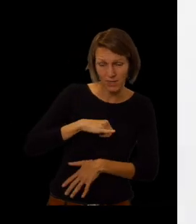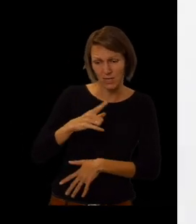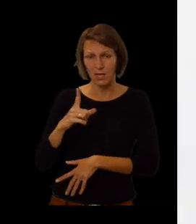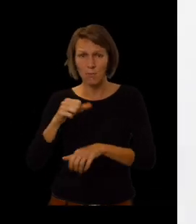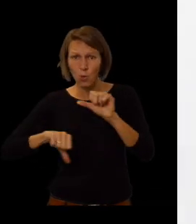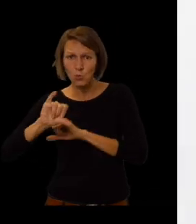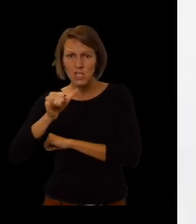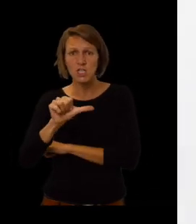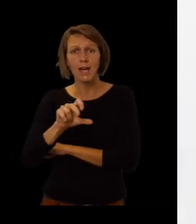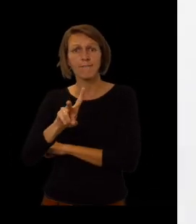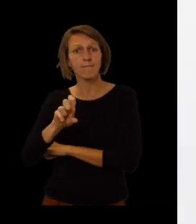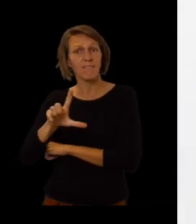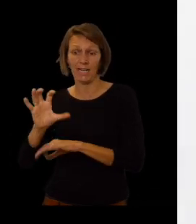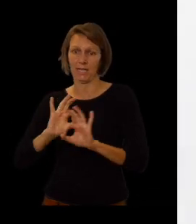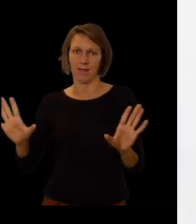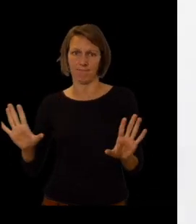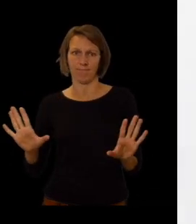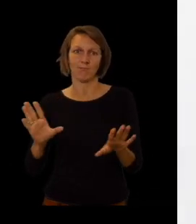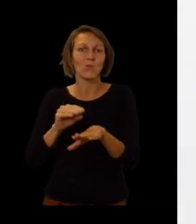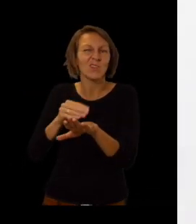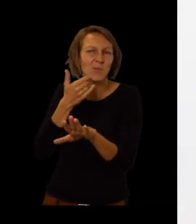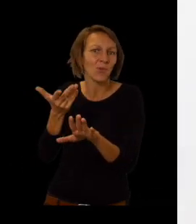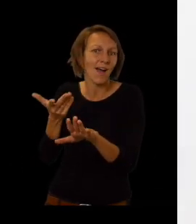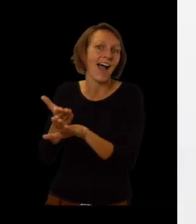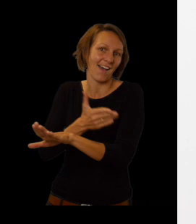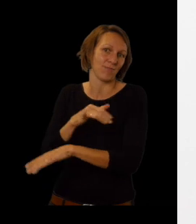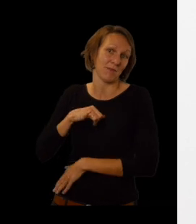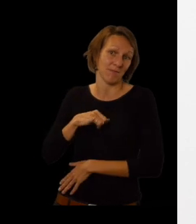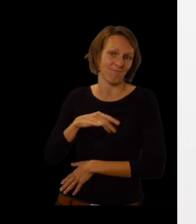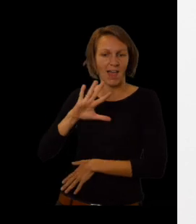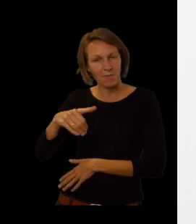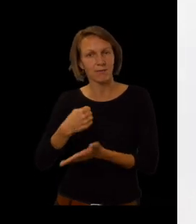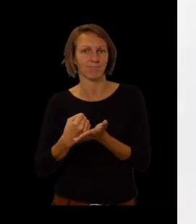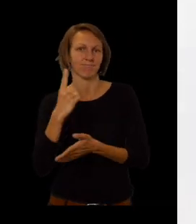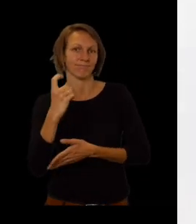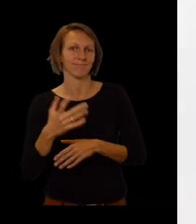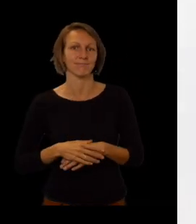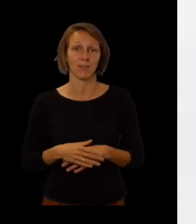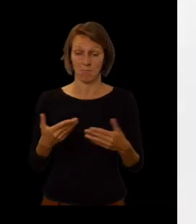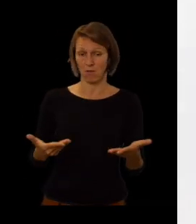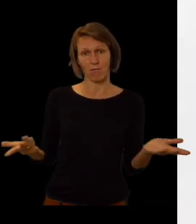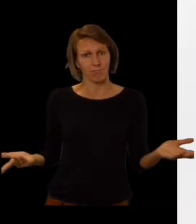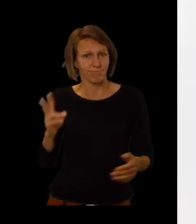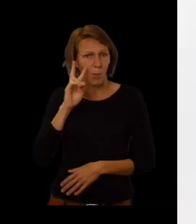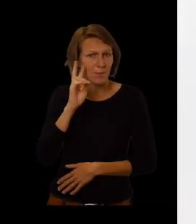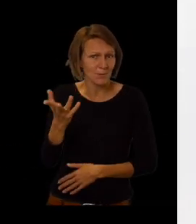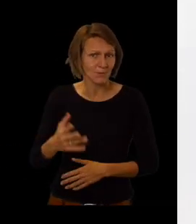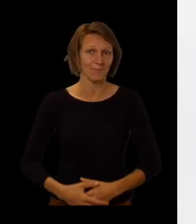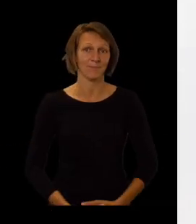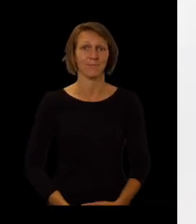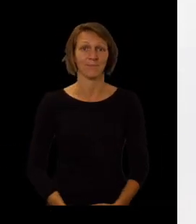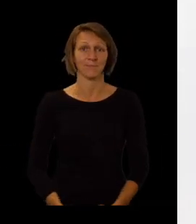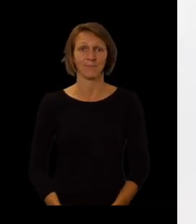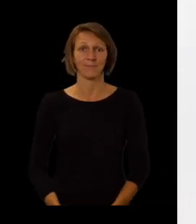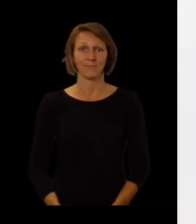Pas d'urine, pas de javel, rien. Entre nous, le mieux, c'est d'aller uriner avant. Et à partir de maintenant, on